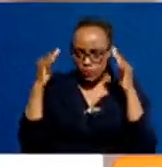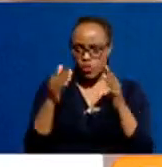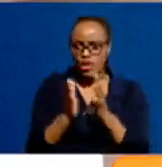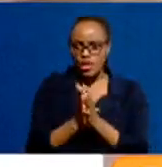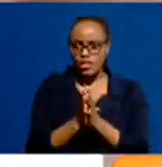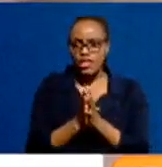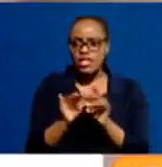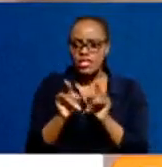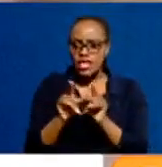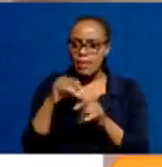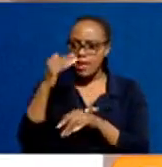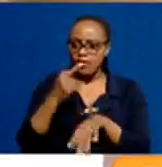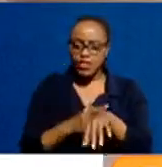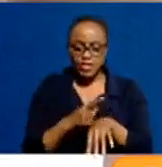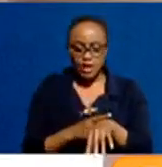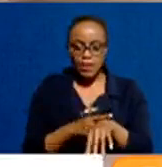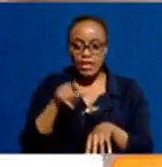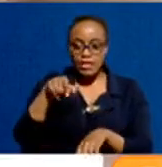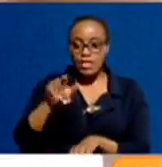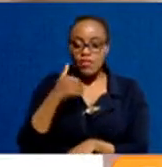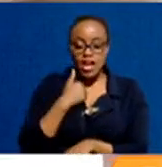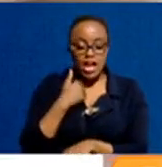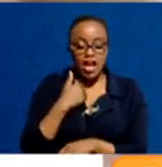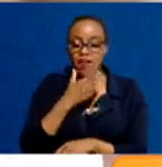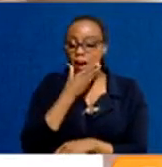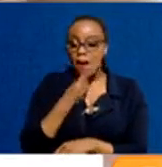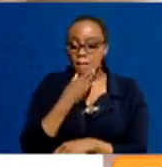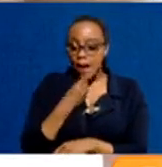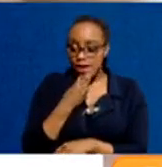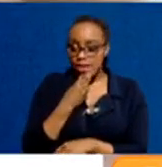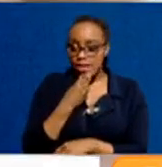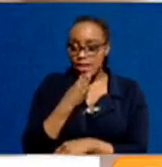got angry. He was not a perfect man, but